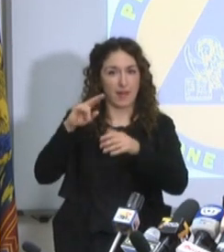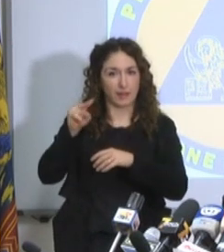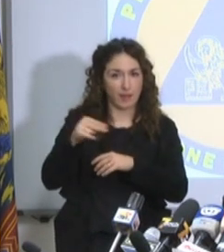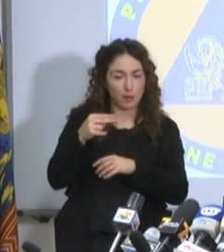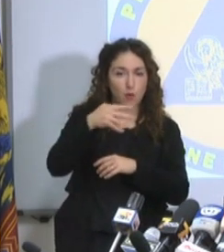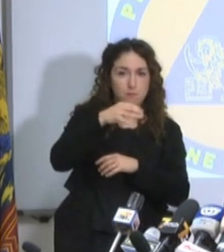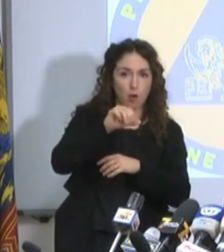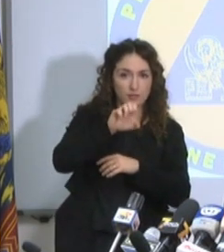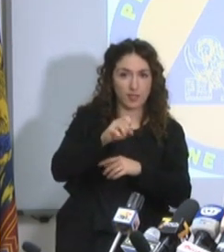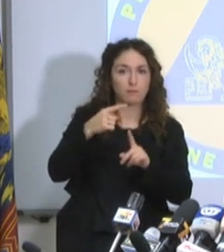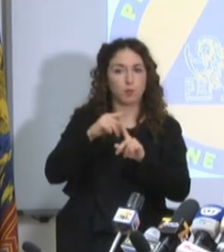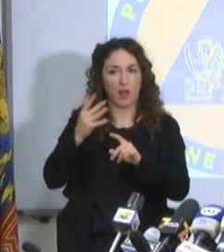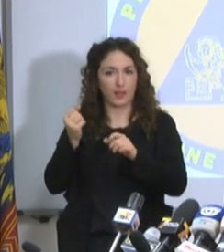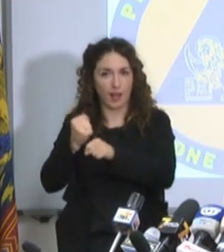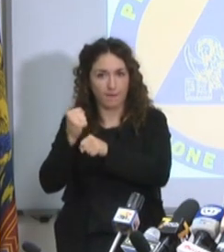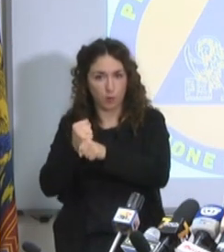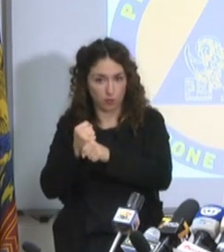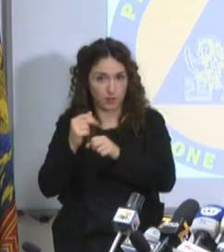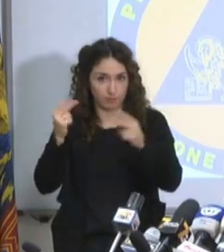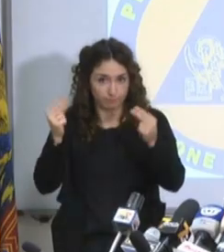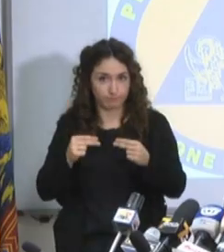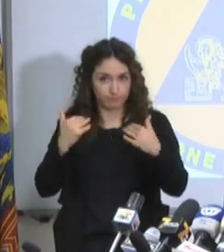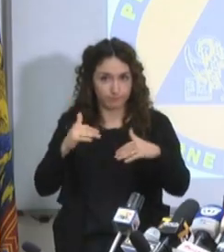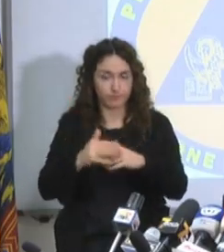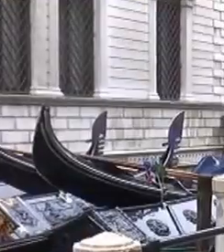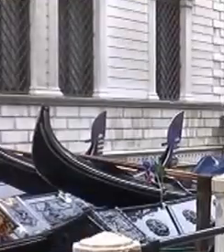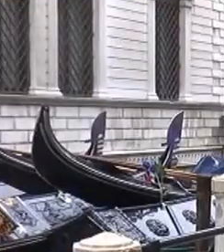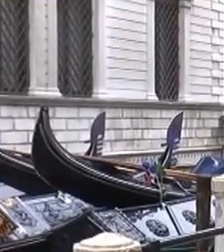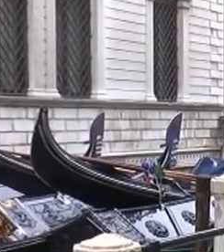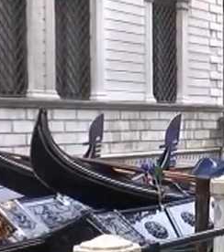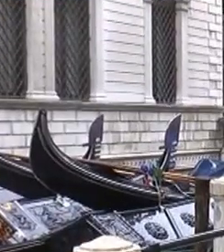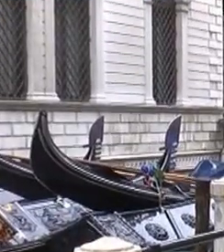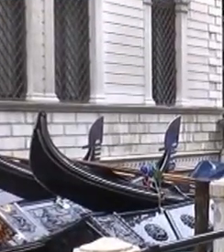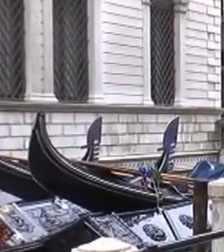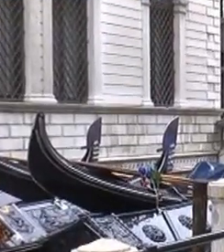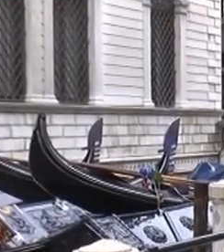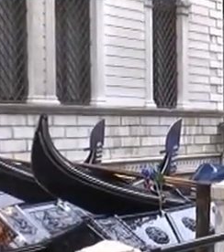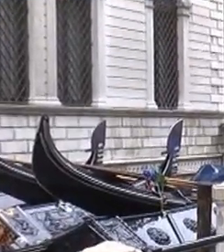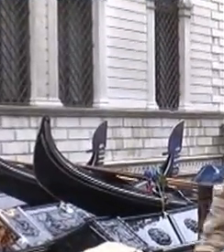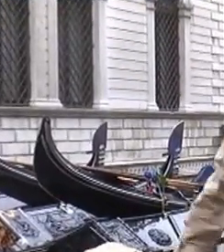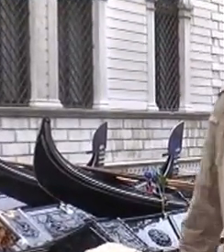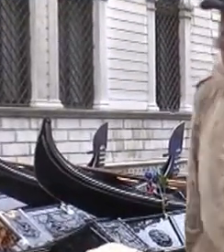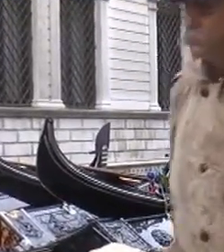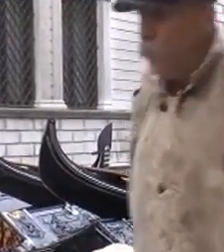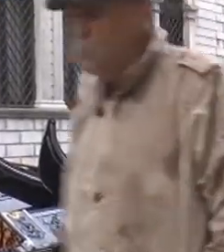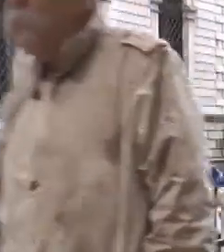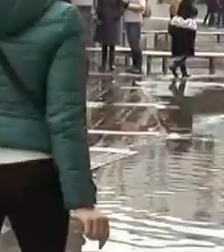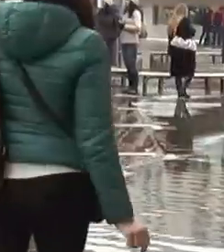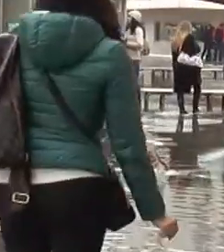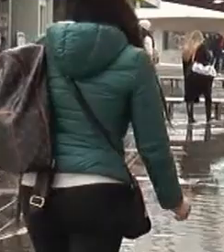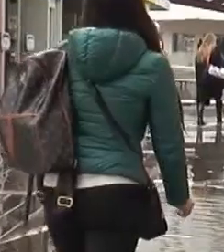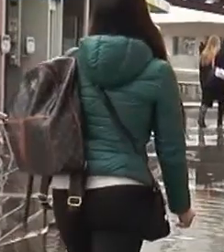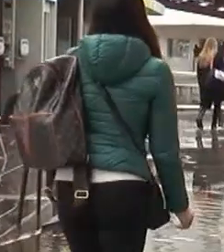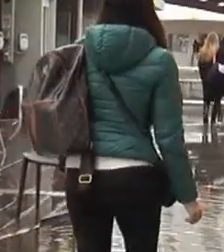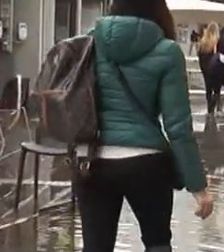mosè e il resto delle opere sarà un ricordo indelebile e probabilmente non lo vedremo mai più perché se mosse funziona è